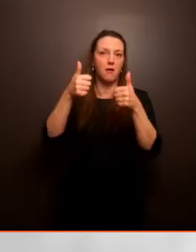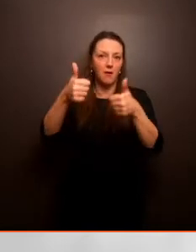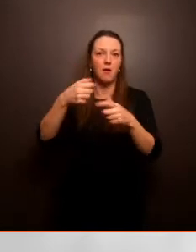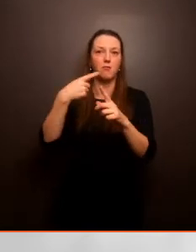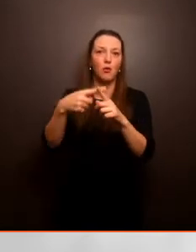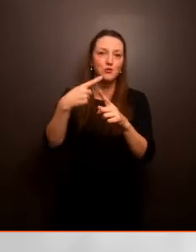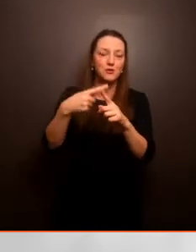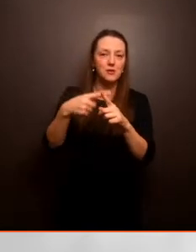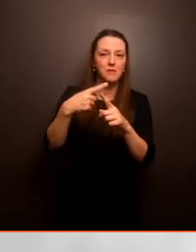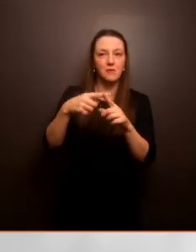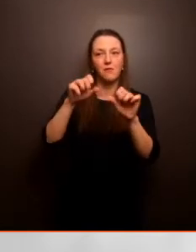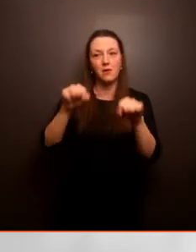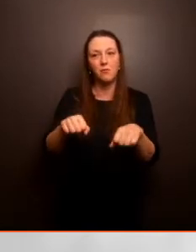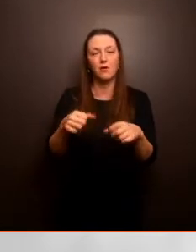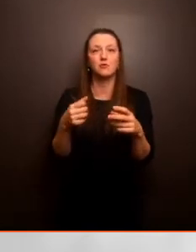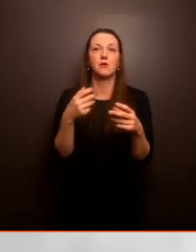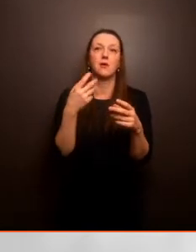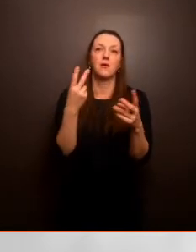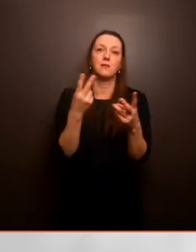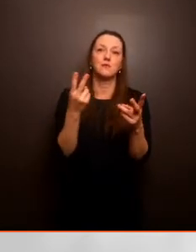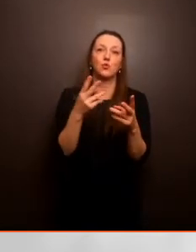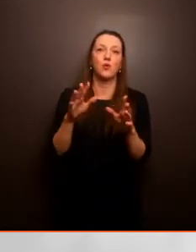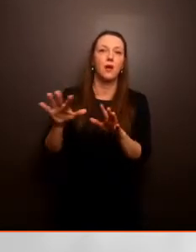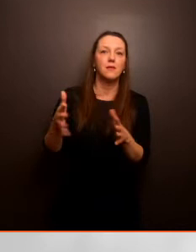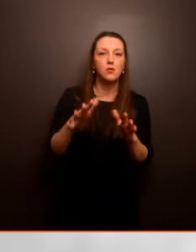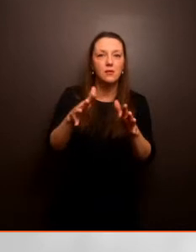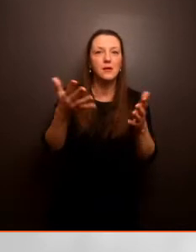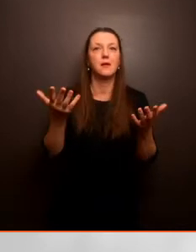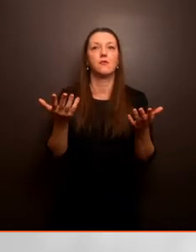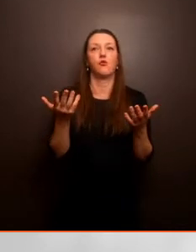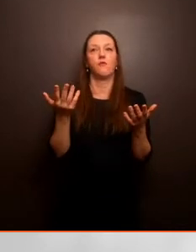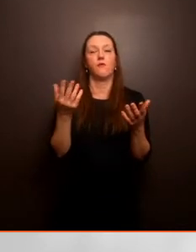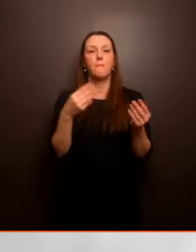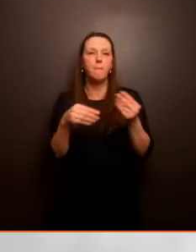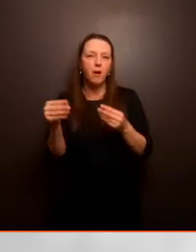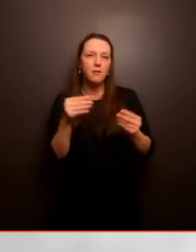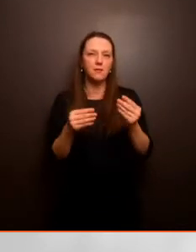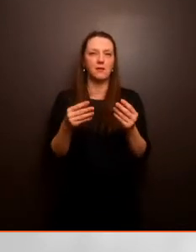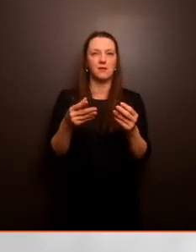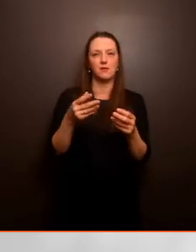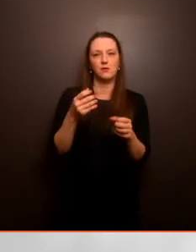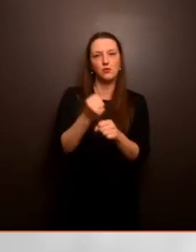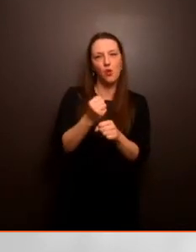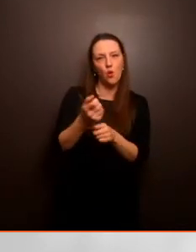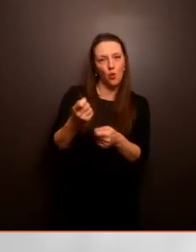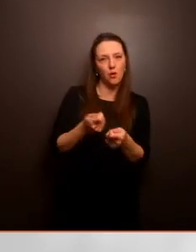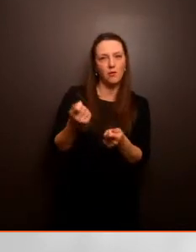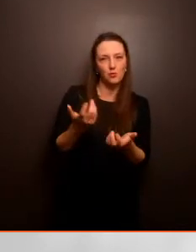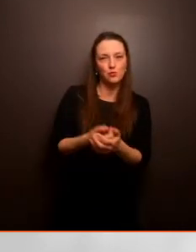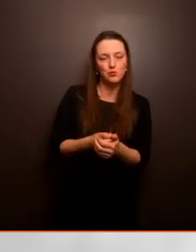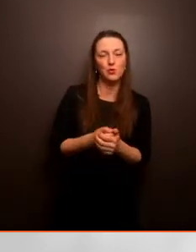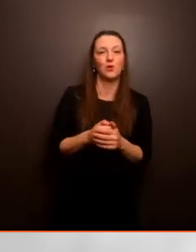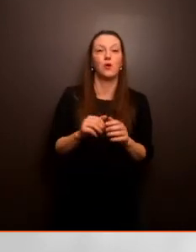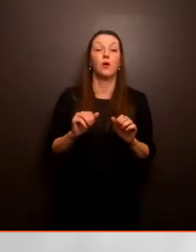näha sellist kui sellist dünaamilist või painliku osa sellisest tööjõutarneahelast. Ja meile inimestena, et kui me mõtleme,